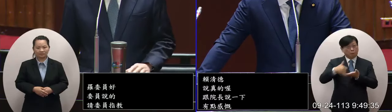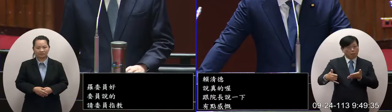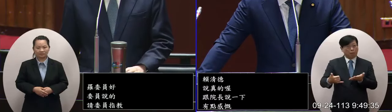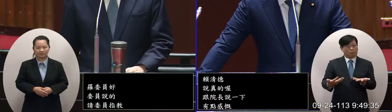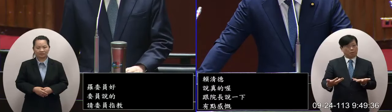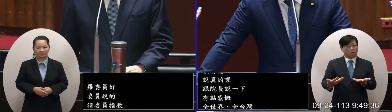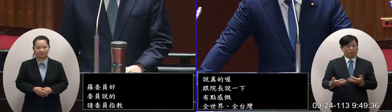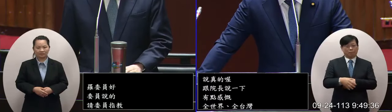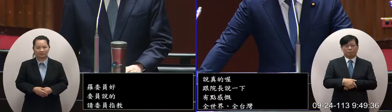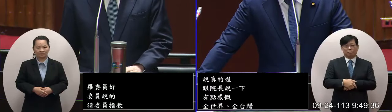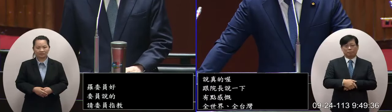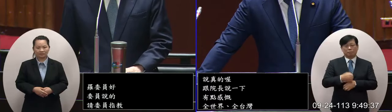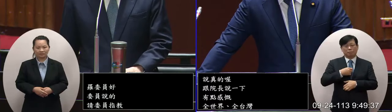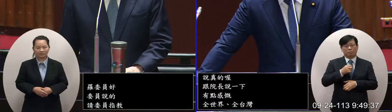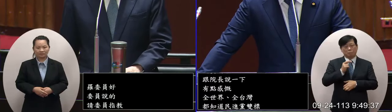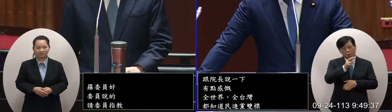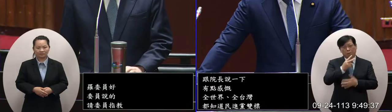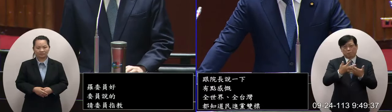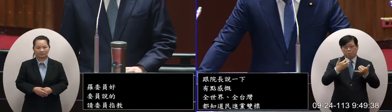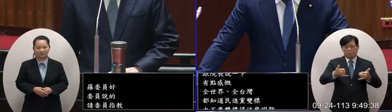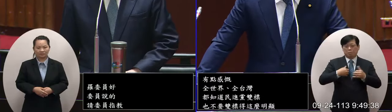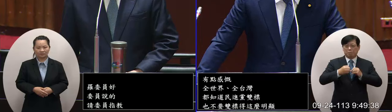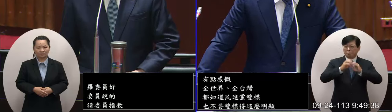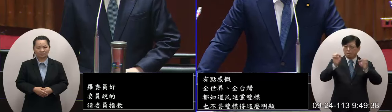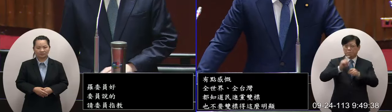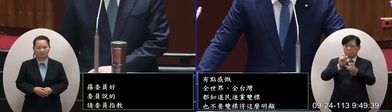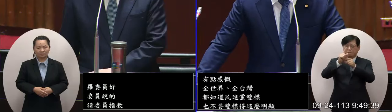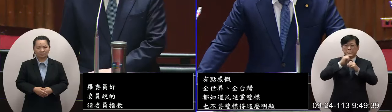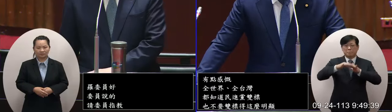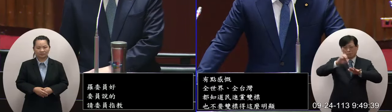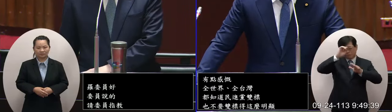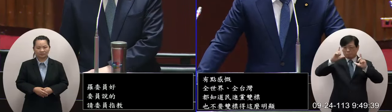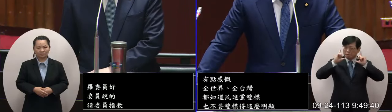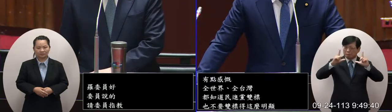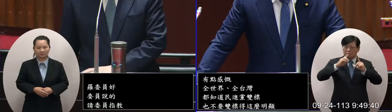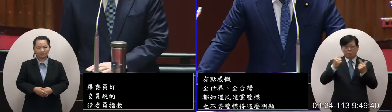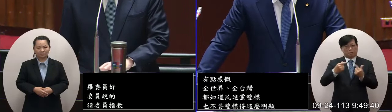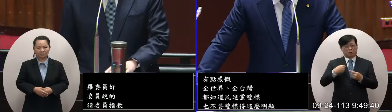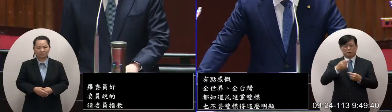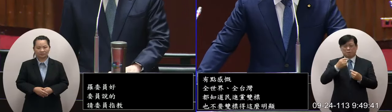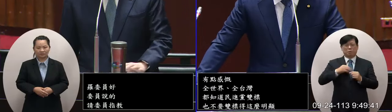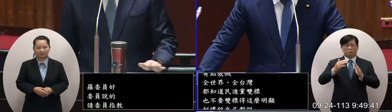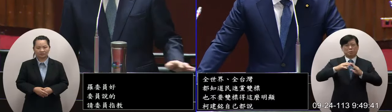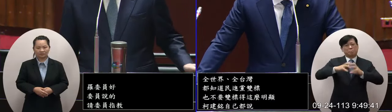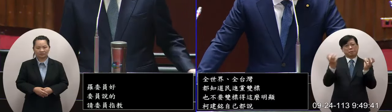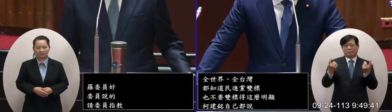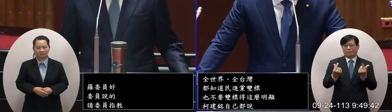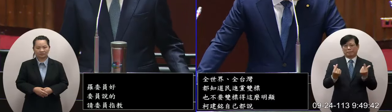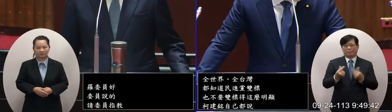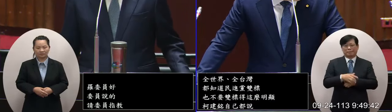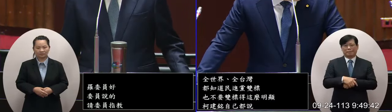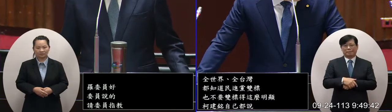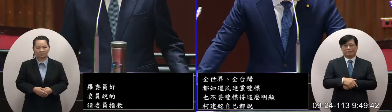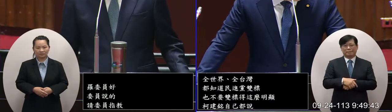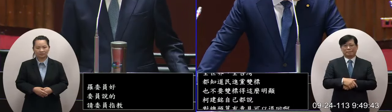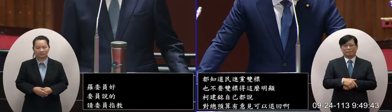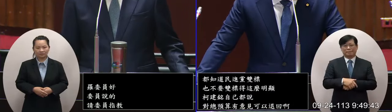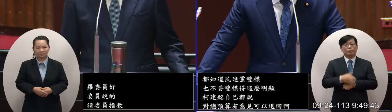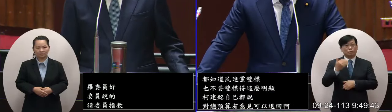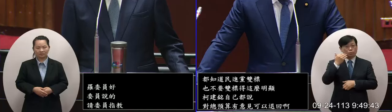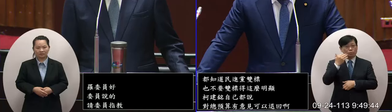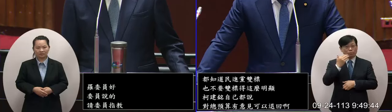回了，我现在看到网络上很多谣言，包括民进党很多人站出来，把国家说好像灭亡一样。那